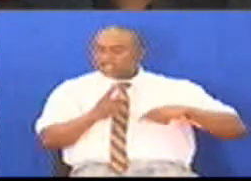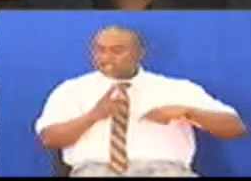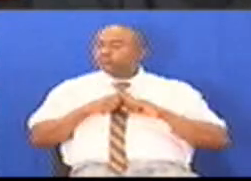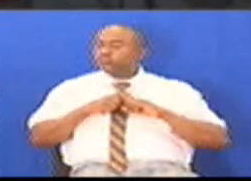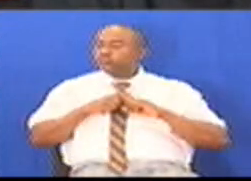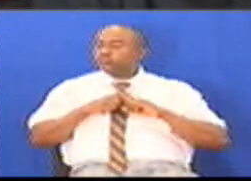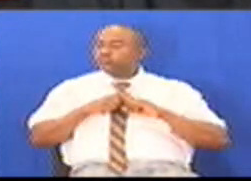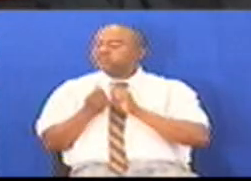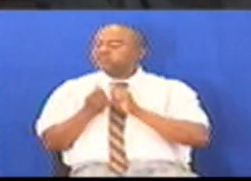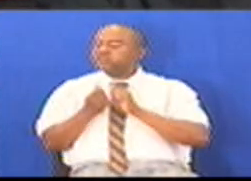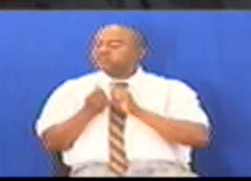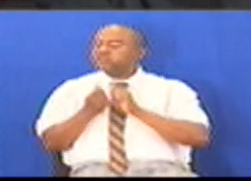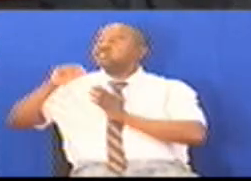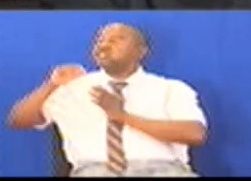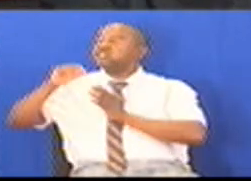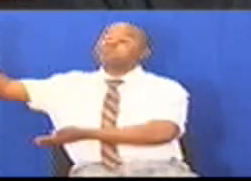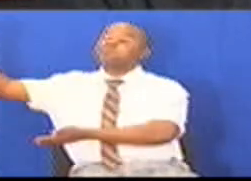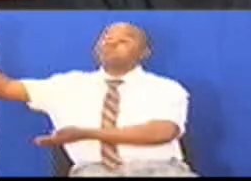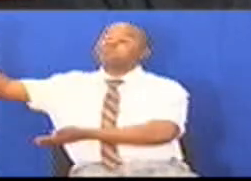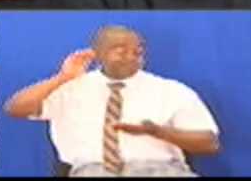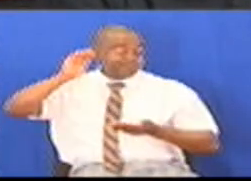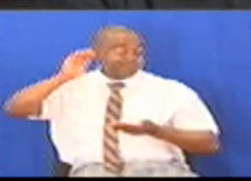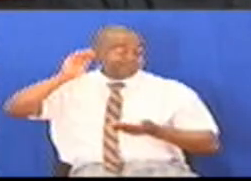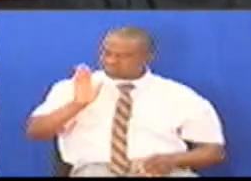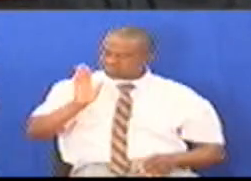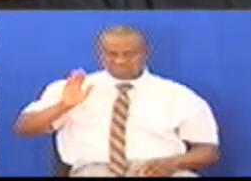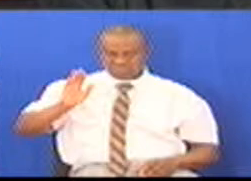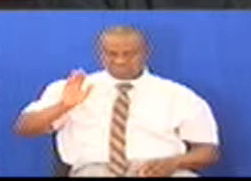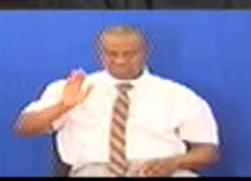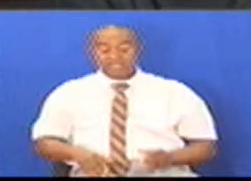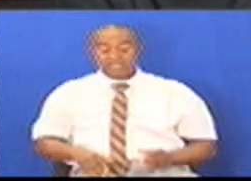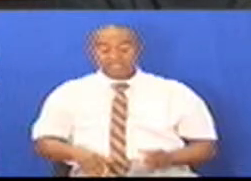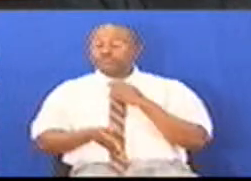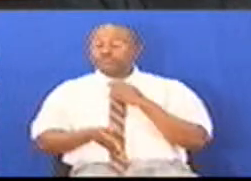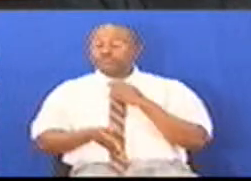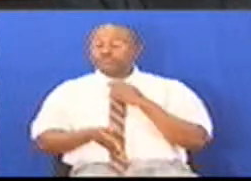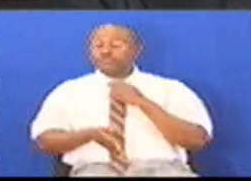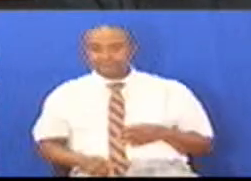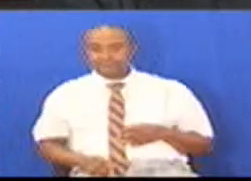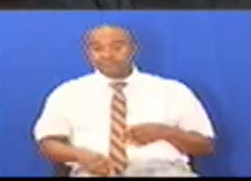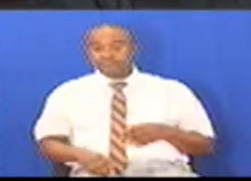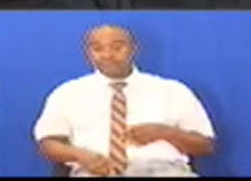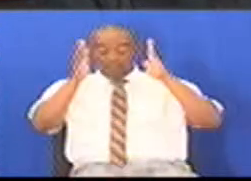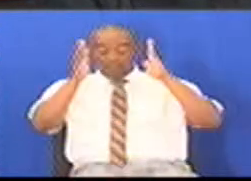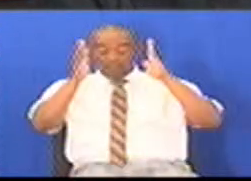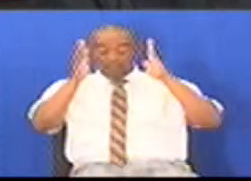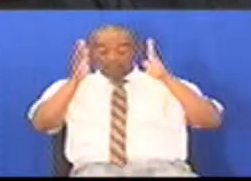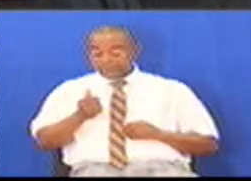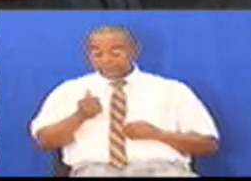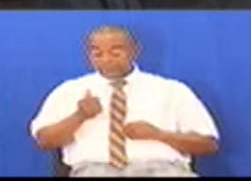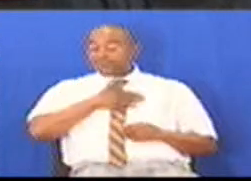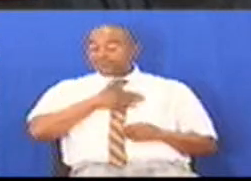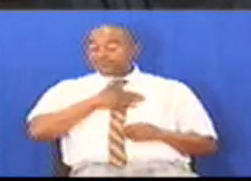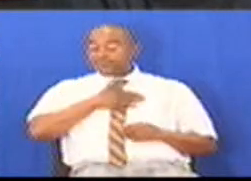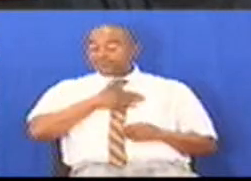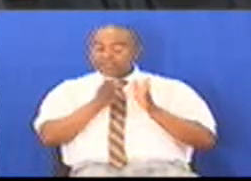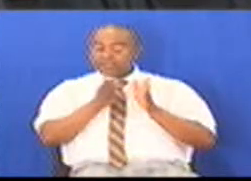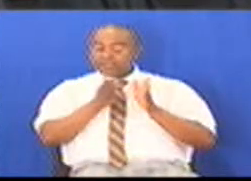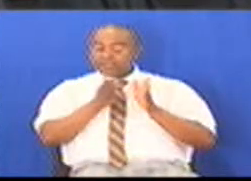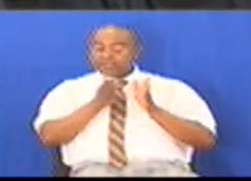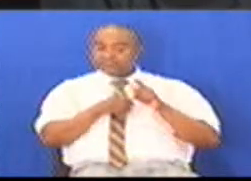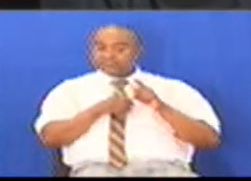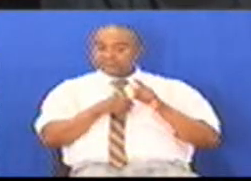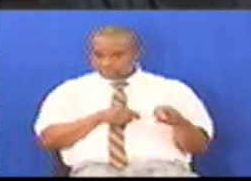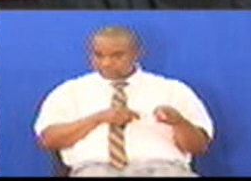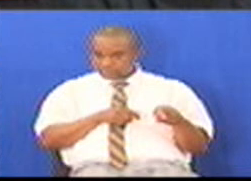kutumia bidhaa za nje. Hitimisho. Mheshimiwa Spika, napenda kutumia fursa hii